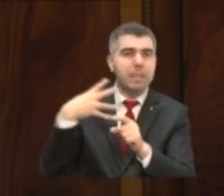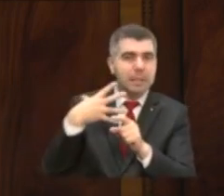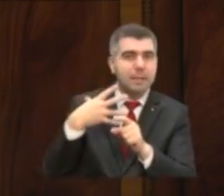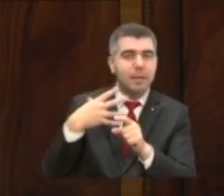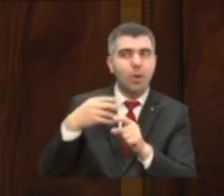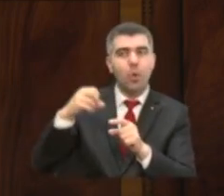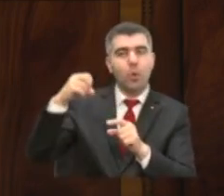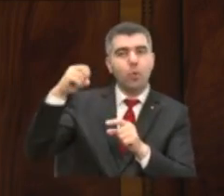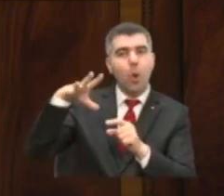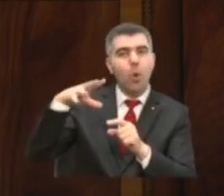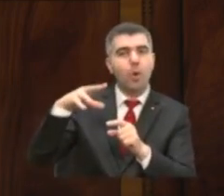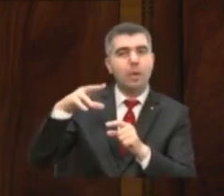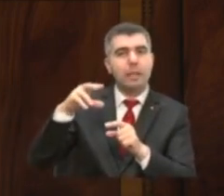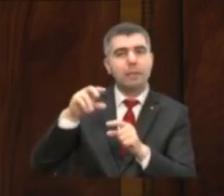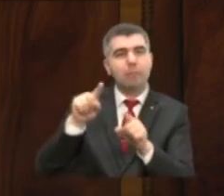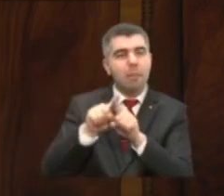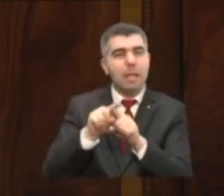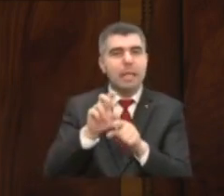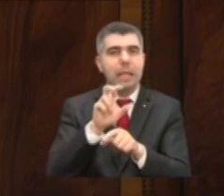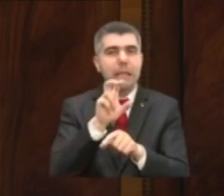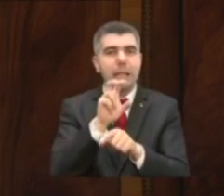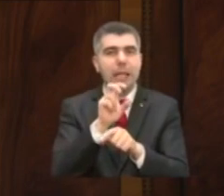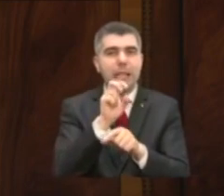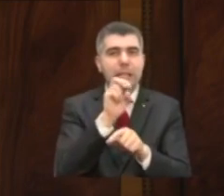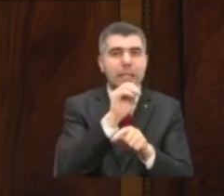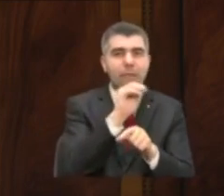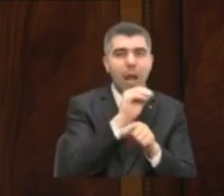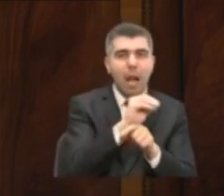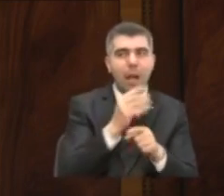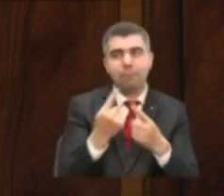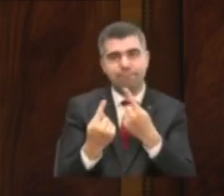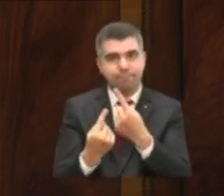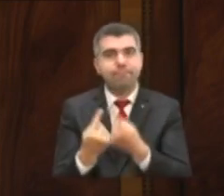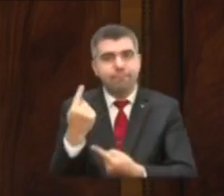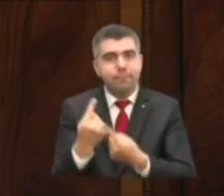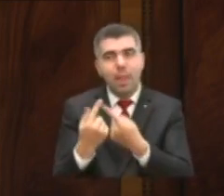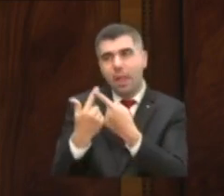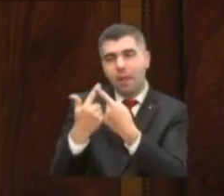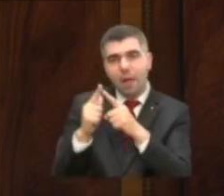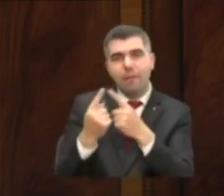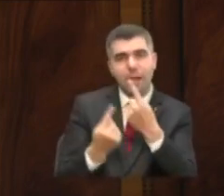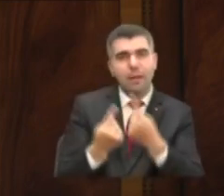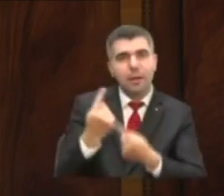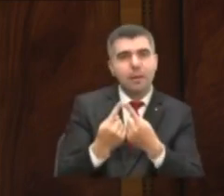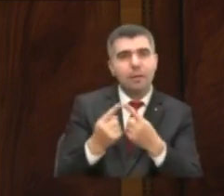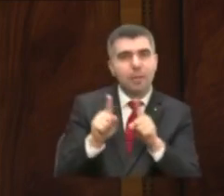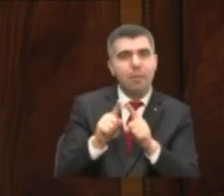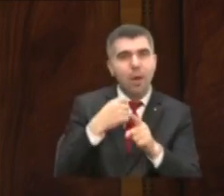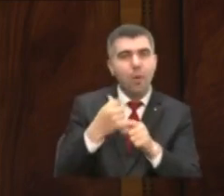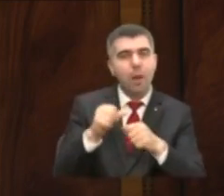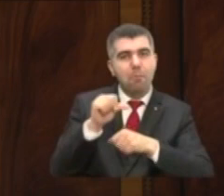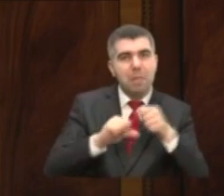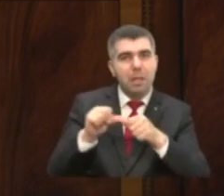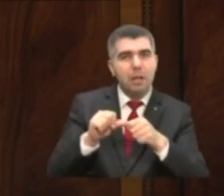ثم بعد عاوتاني طلع نتيجه ان داك الشيء ديال النجاعه اللي هي سهله، اللي هي المصابيح الاقتصاديه،